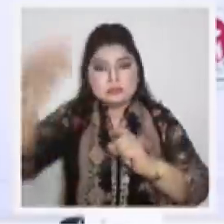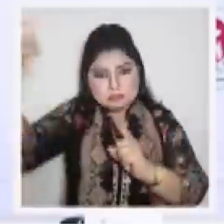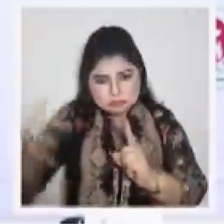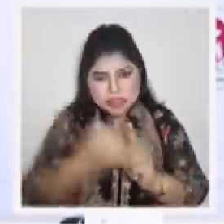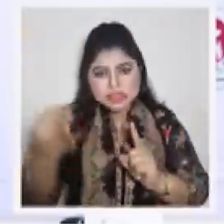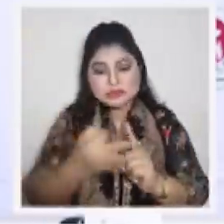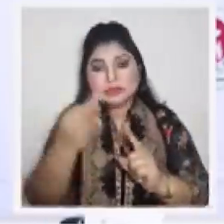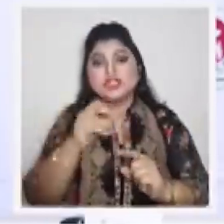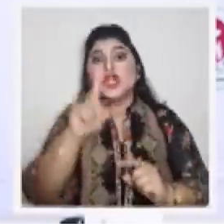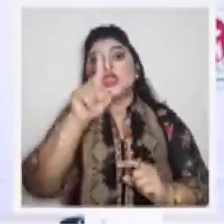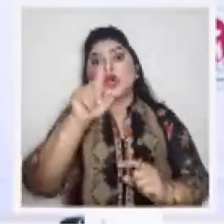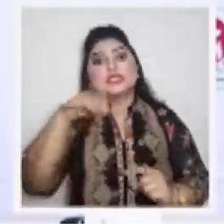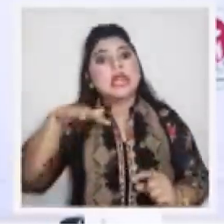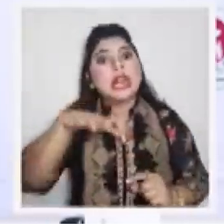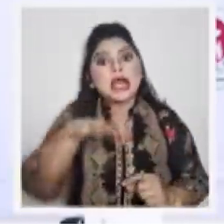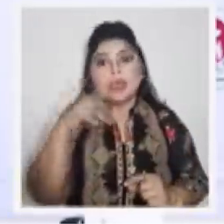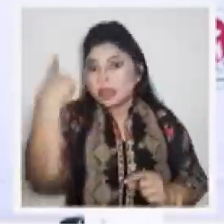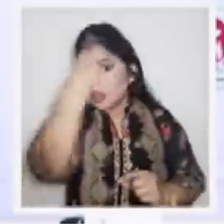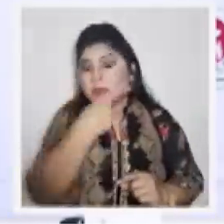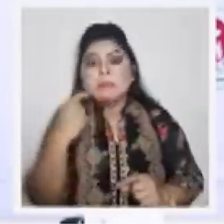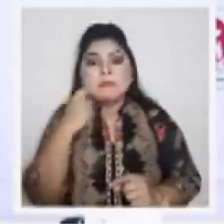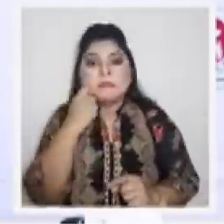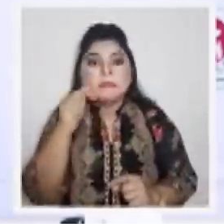খুলনা, যেখানে অ্যাটাক রেট